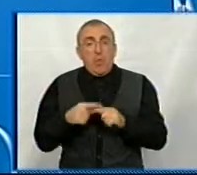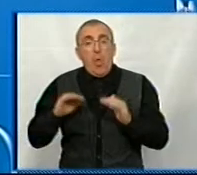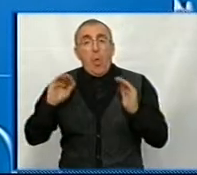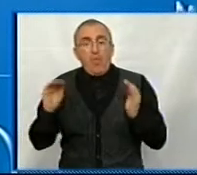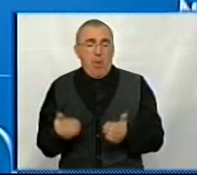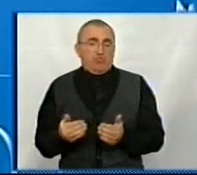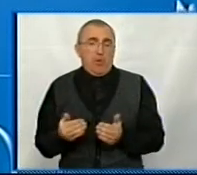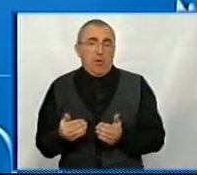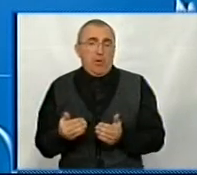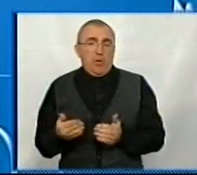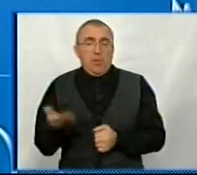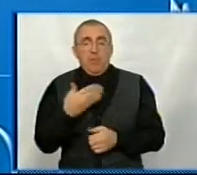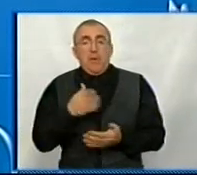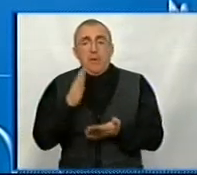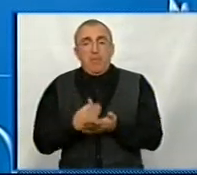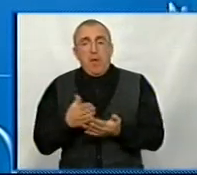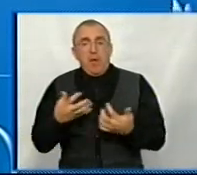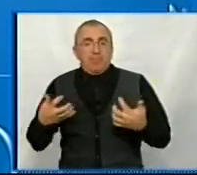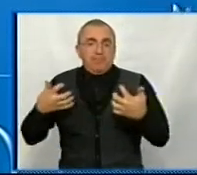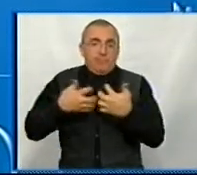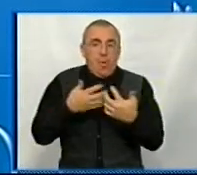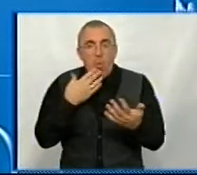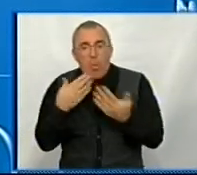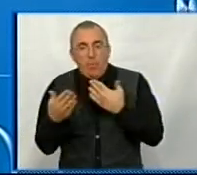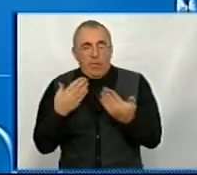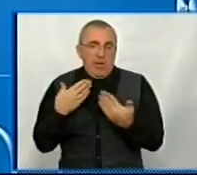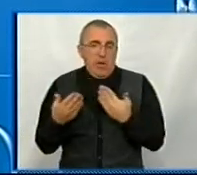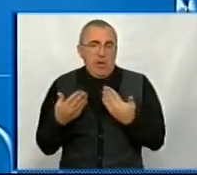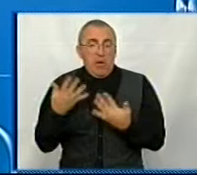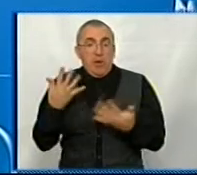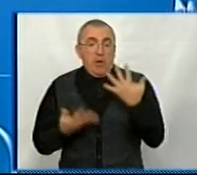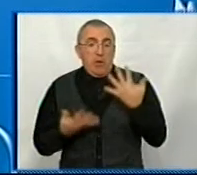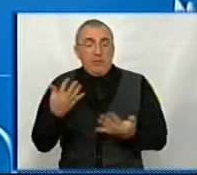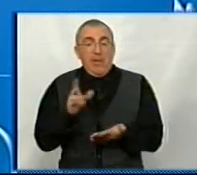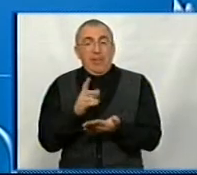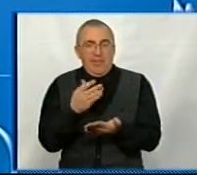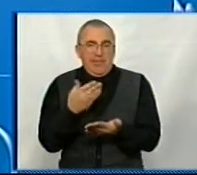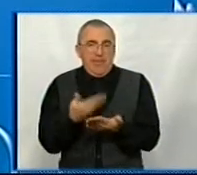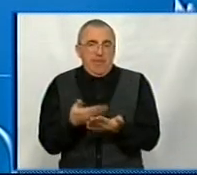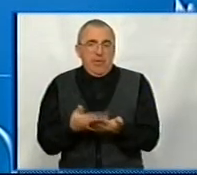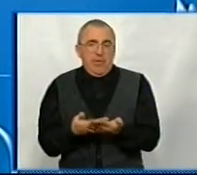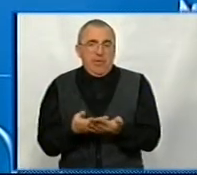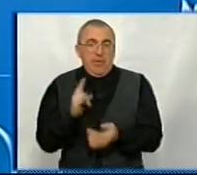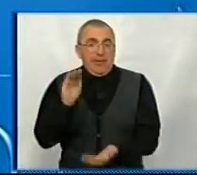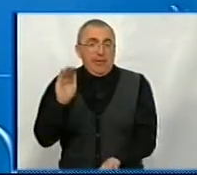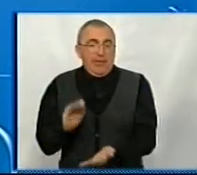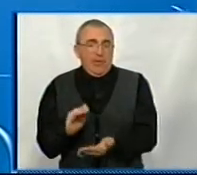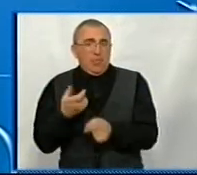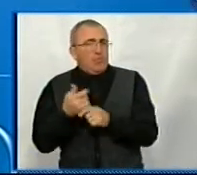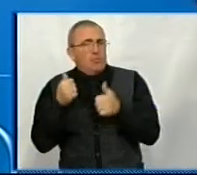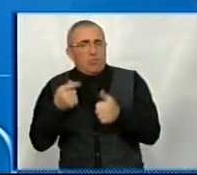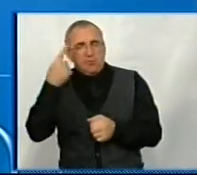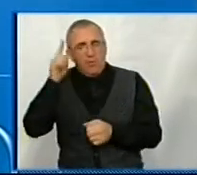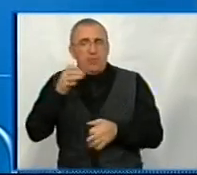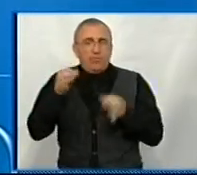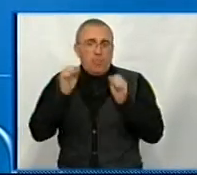обмежене. Да? І ми маємо налагоджувати комунікацію. А якщо, наприклад, дитина, ну тут дуже добре, що вона знає,